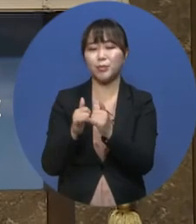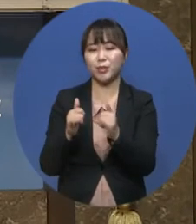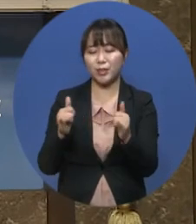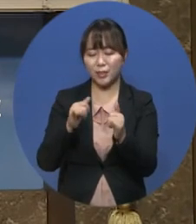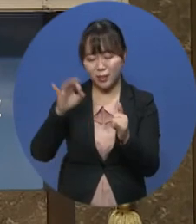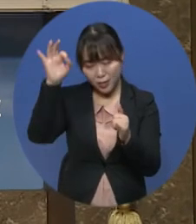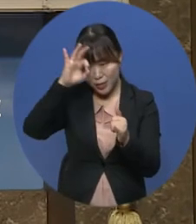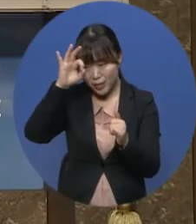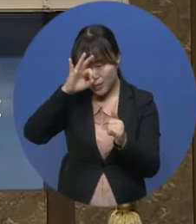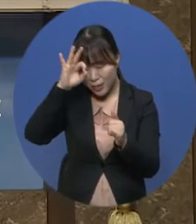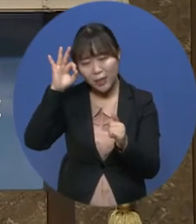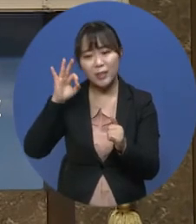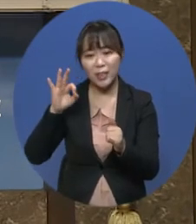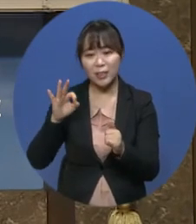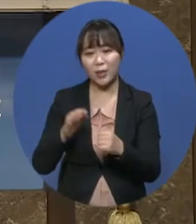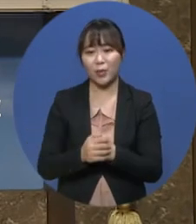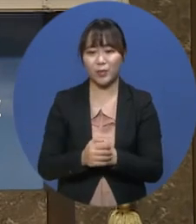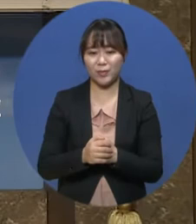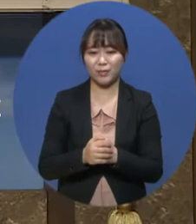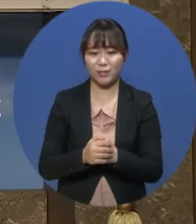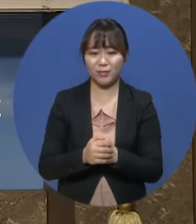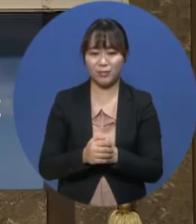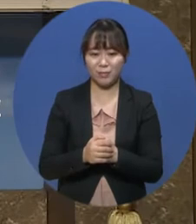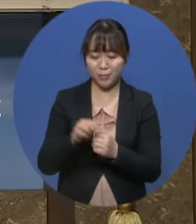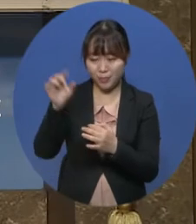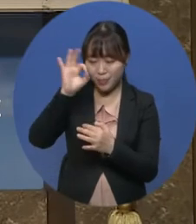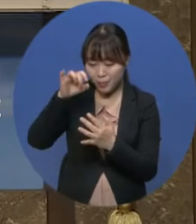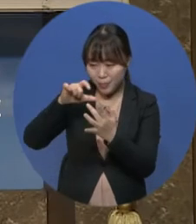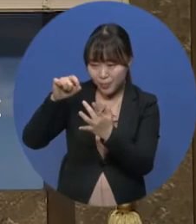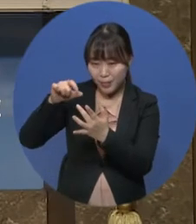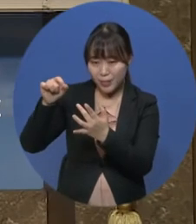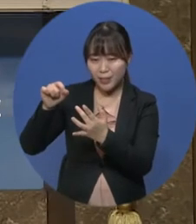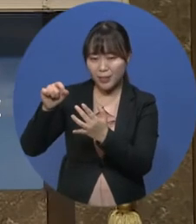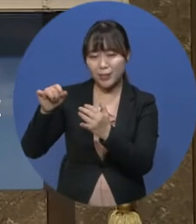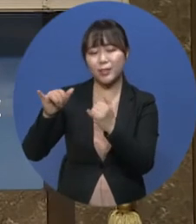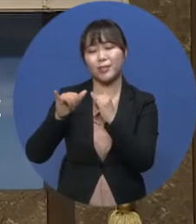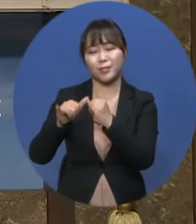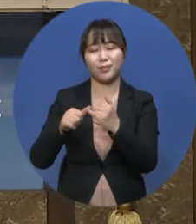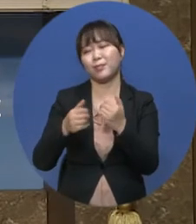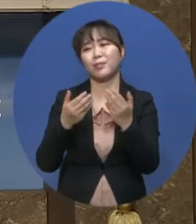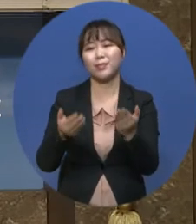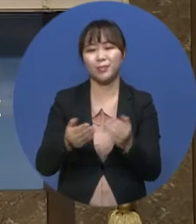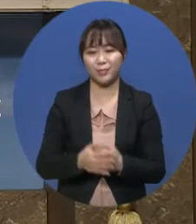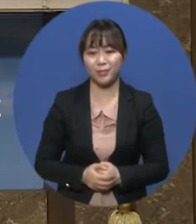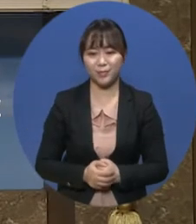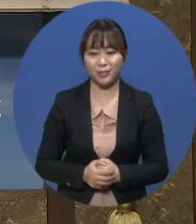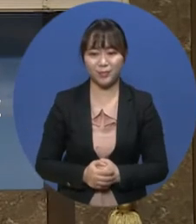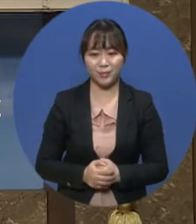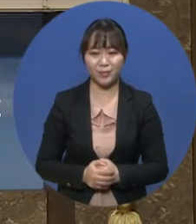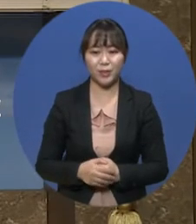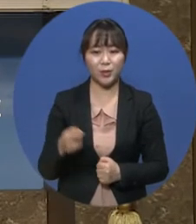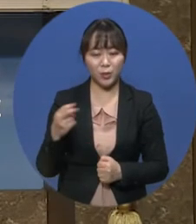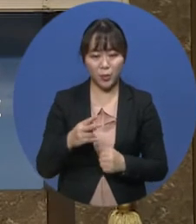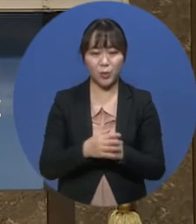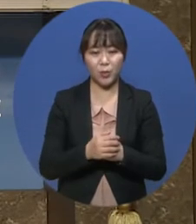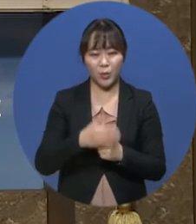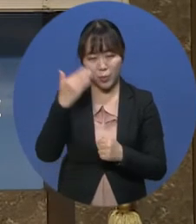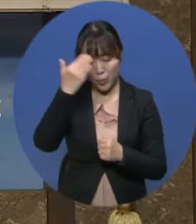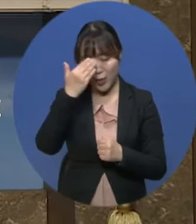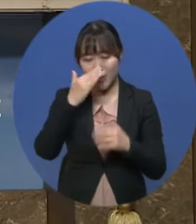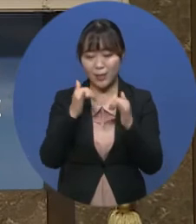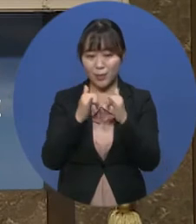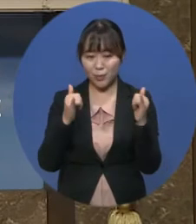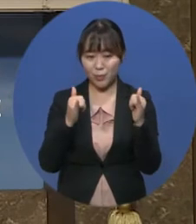그 찾아서 4 선정을 해서 해 드렸고 또 위생사 분이